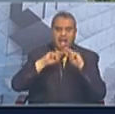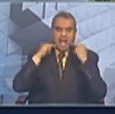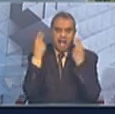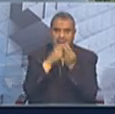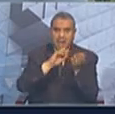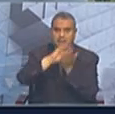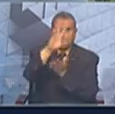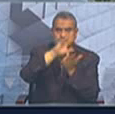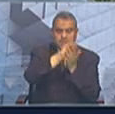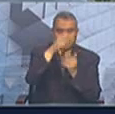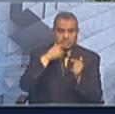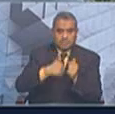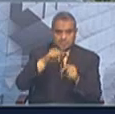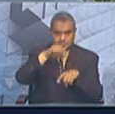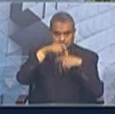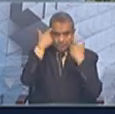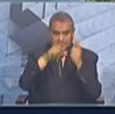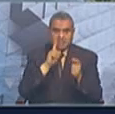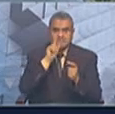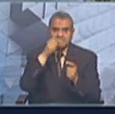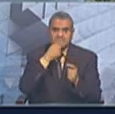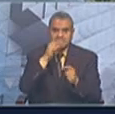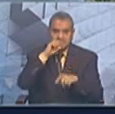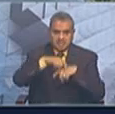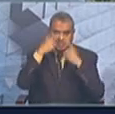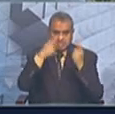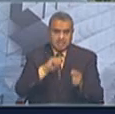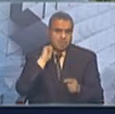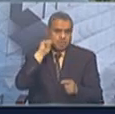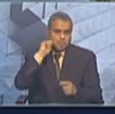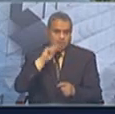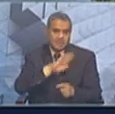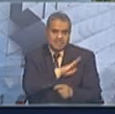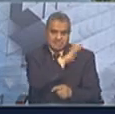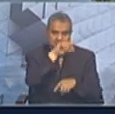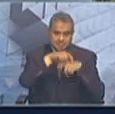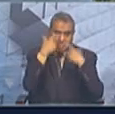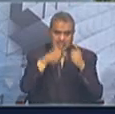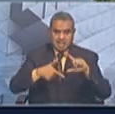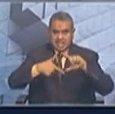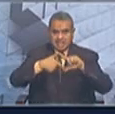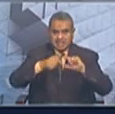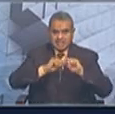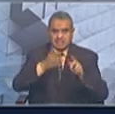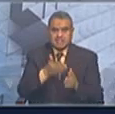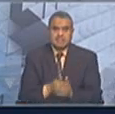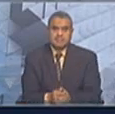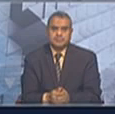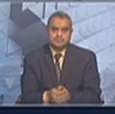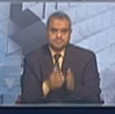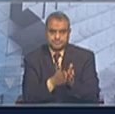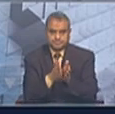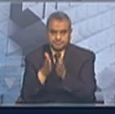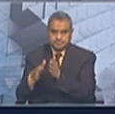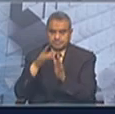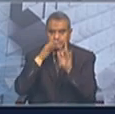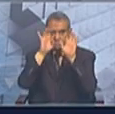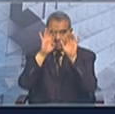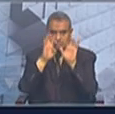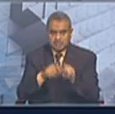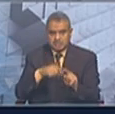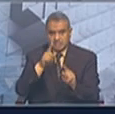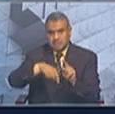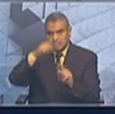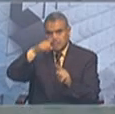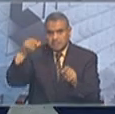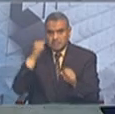العالم. من مدينة فايد بمحافظة الإسماعيلية، أمل صبري، النيل. أفادت بيانات اقتصادية بأن